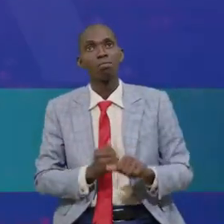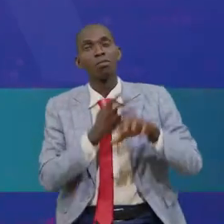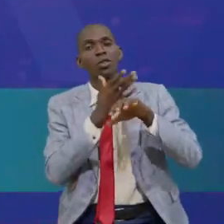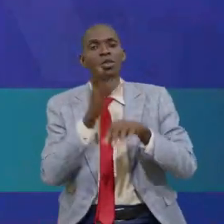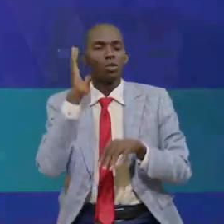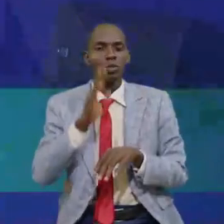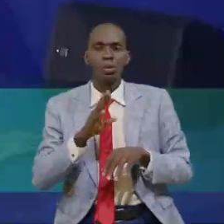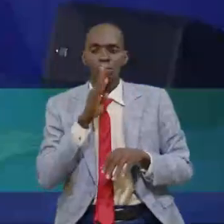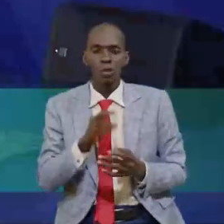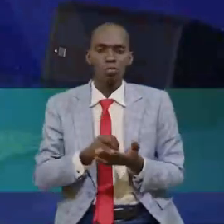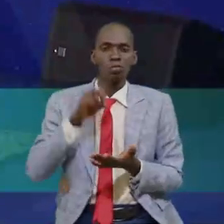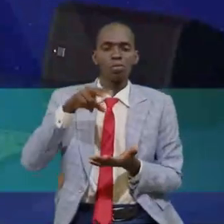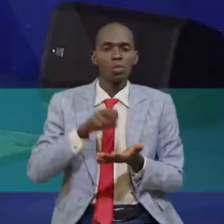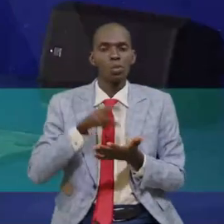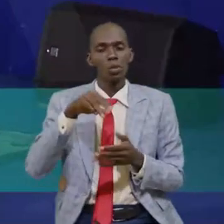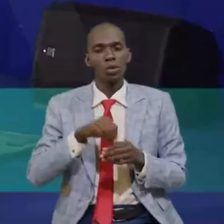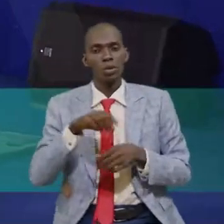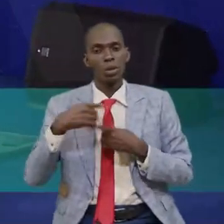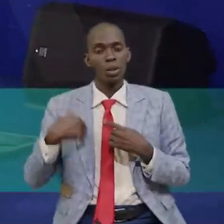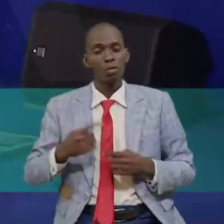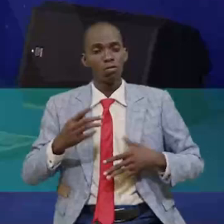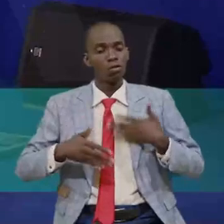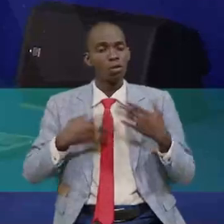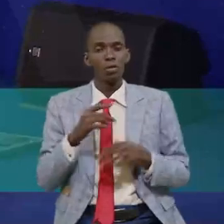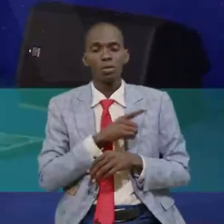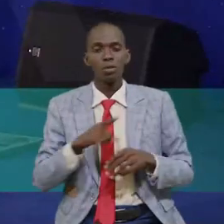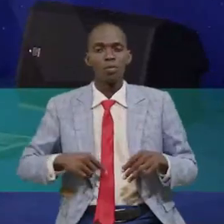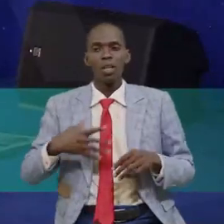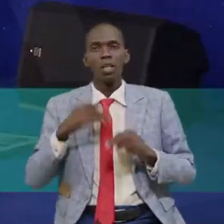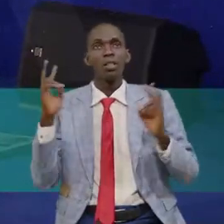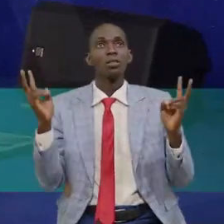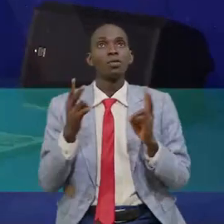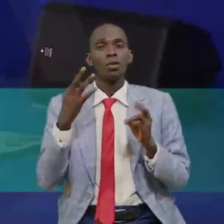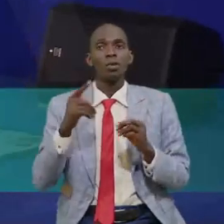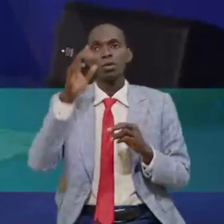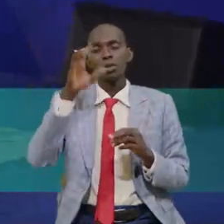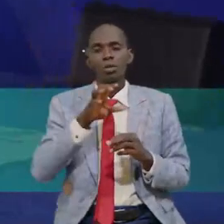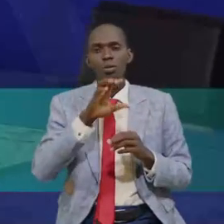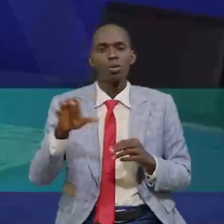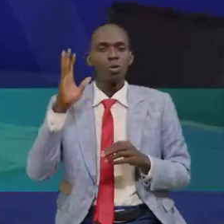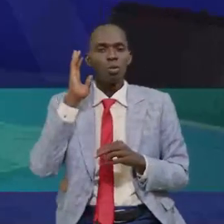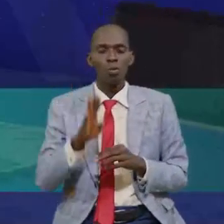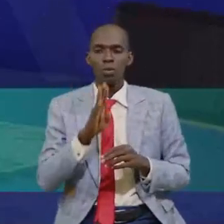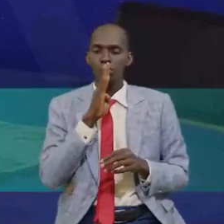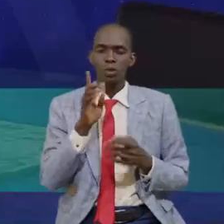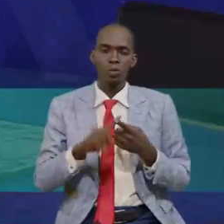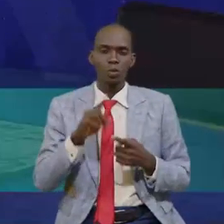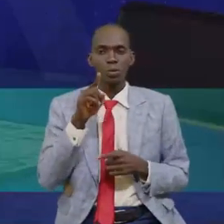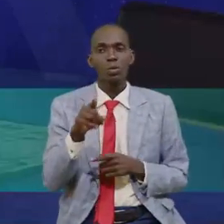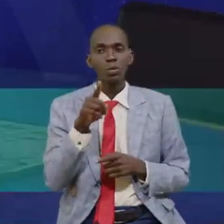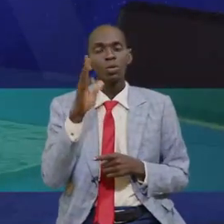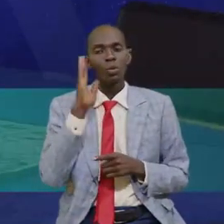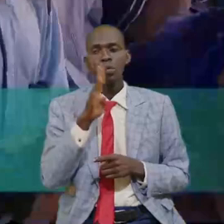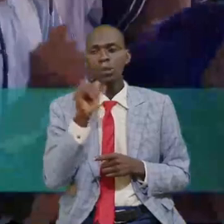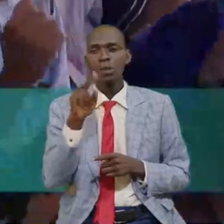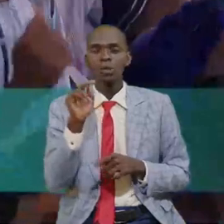courir dans votre cœur. La joie du Seigneur et la victoire de la croix sera à vous.